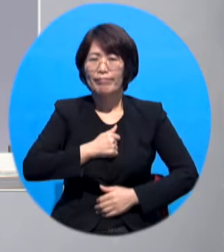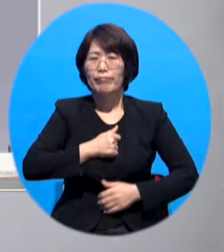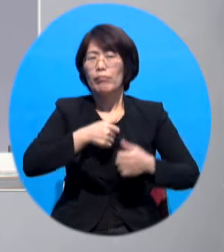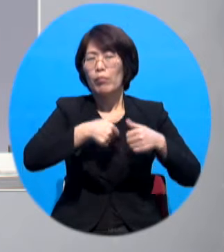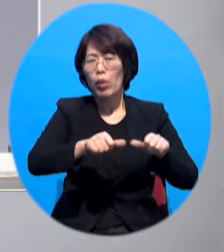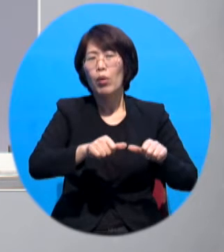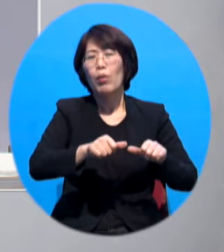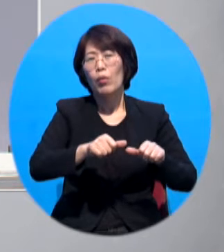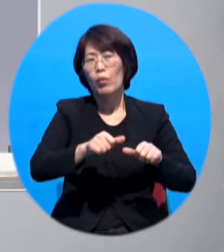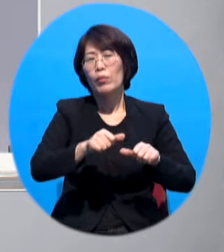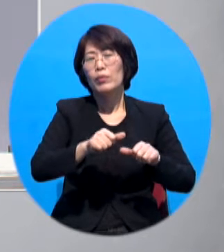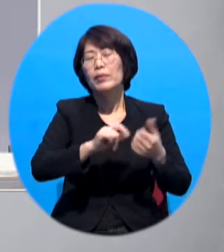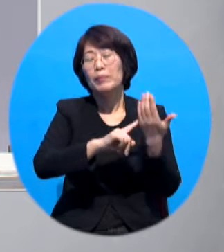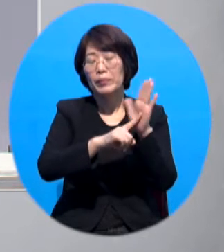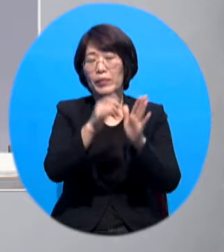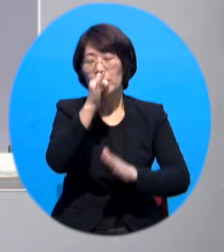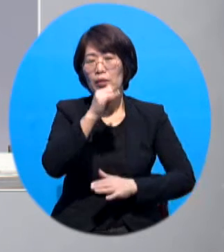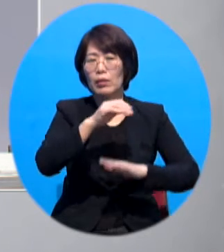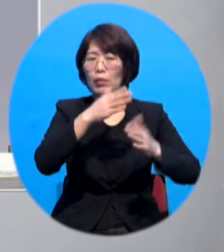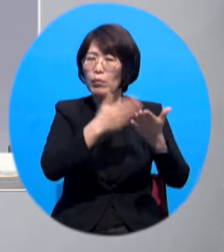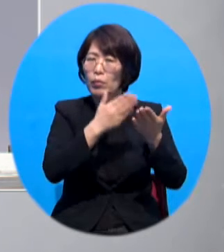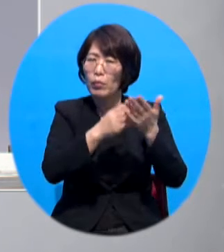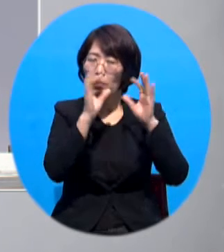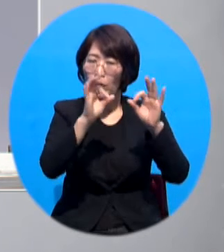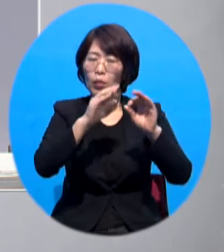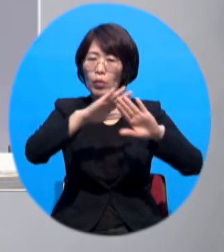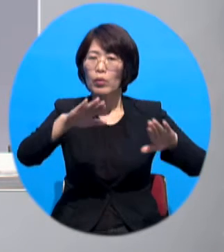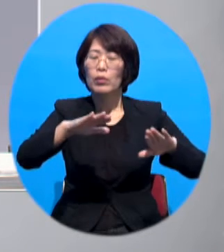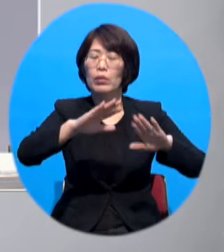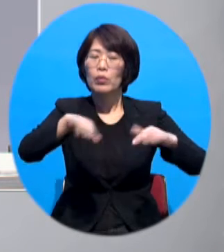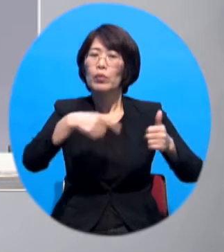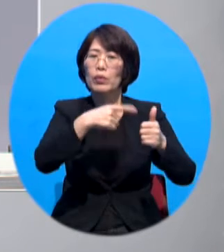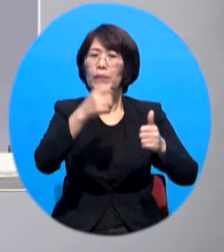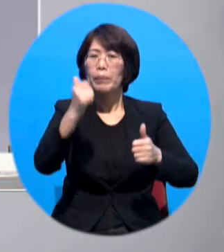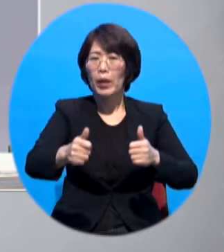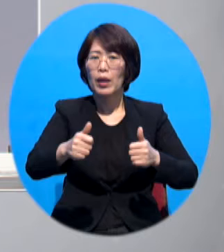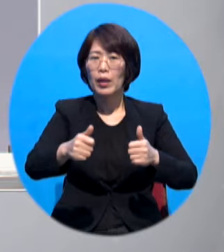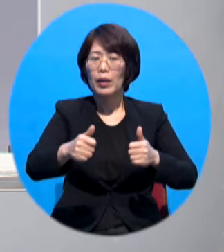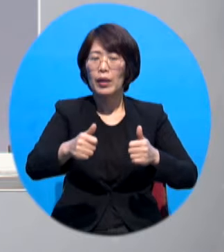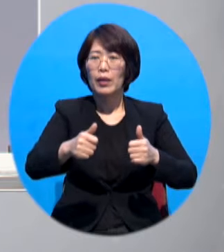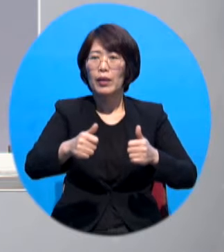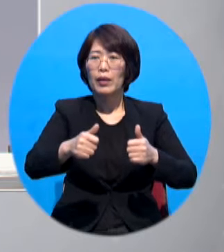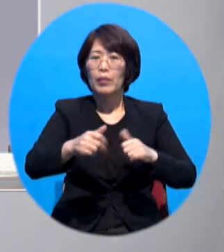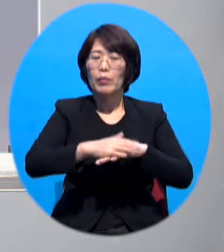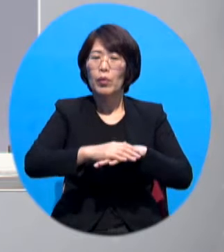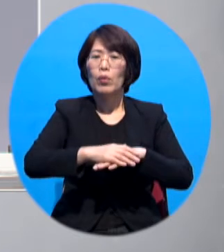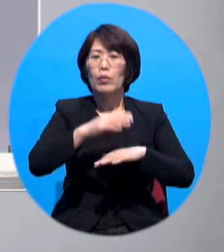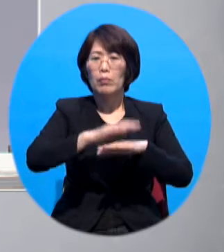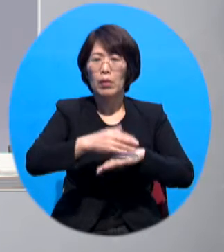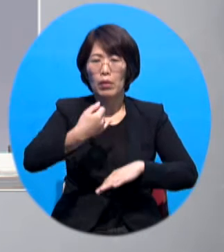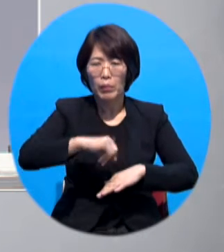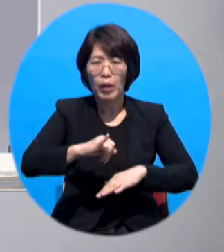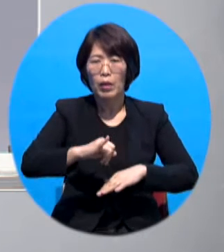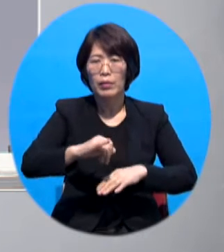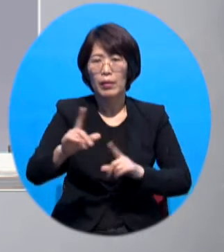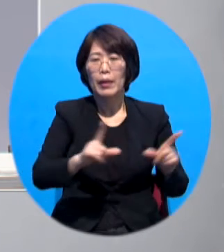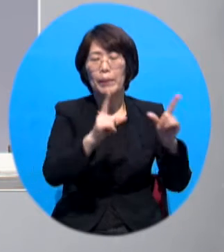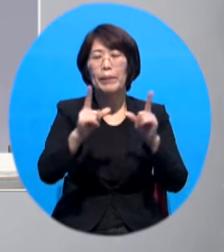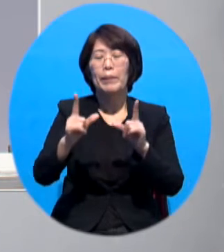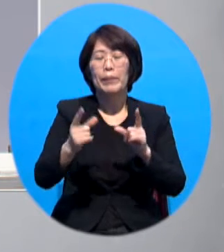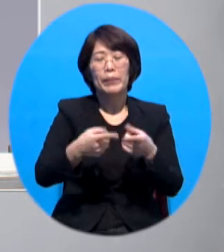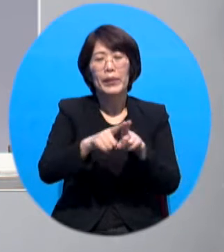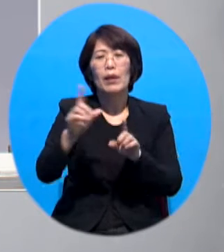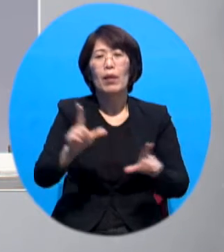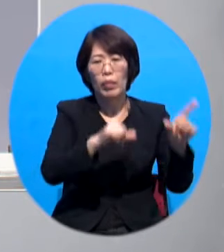표현을 했는데요 언론보도내용 해보면 교육감 관사의 부터 손녀까지 4대가 거주하며 관리비를 도교육청에 제정으로